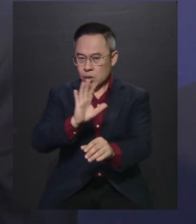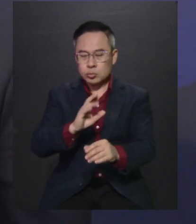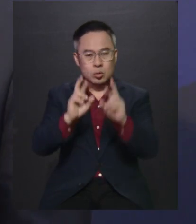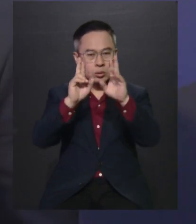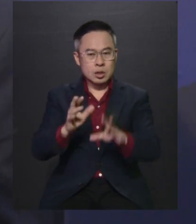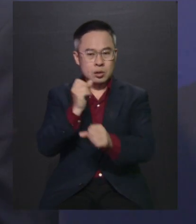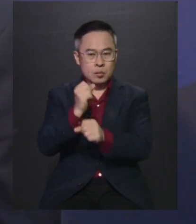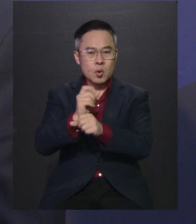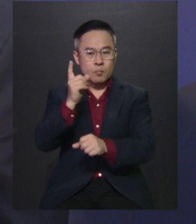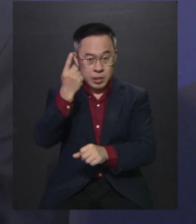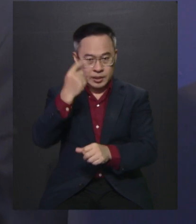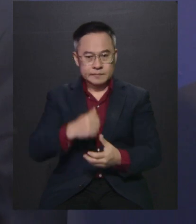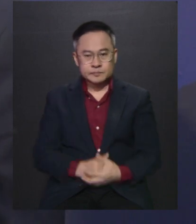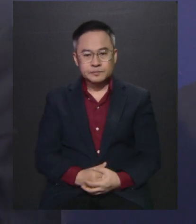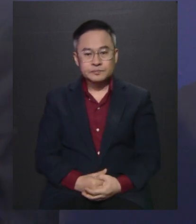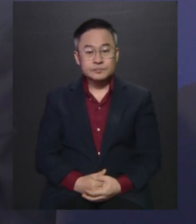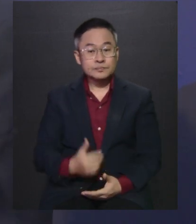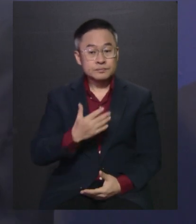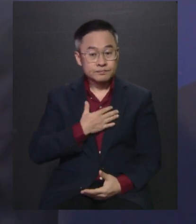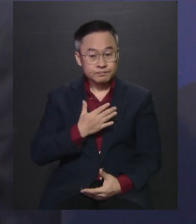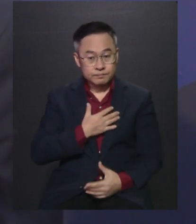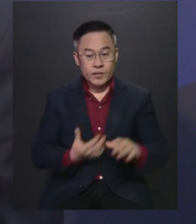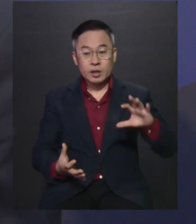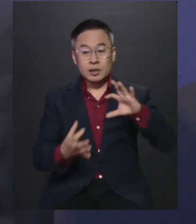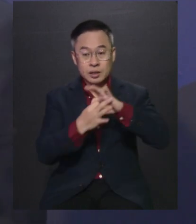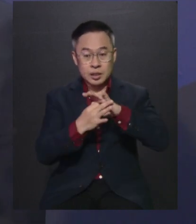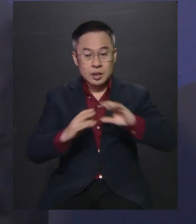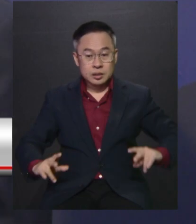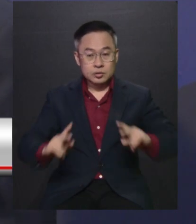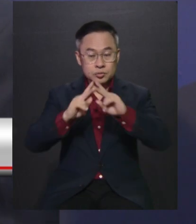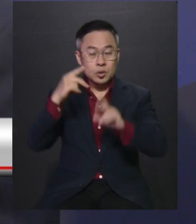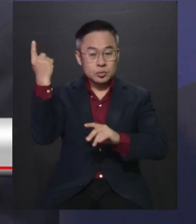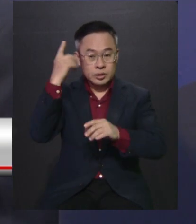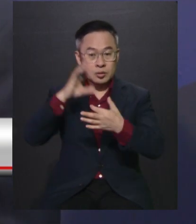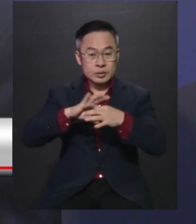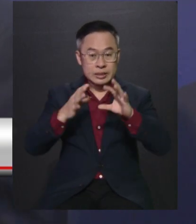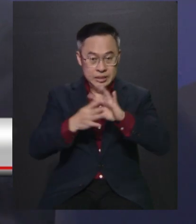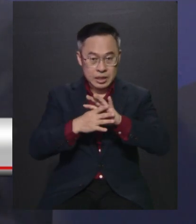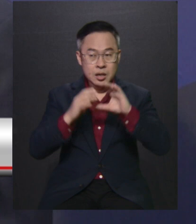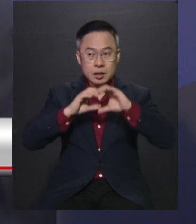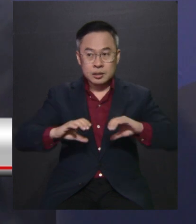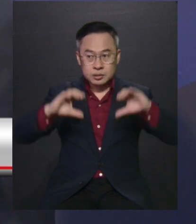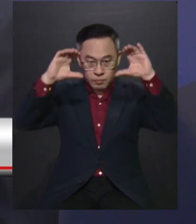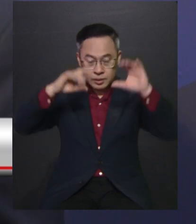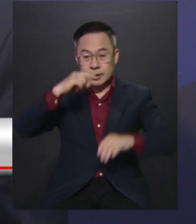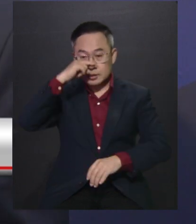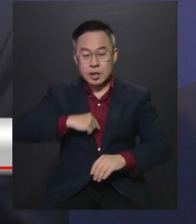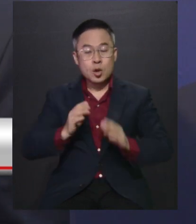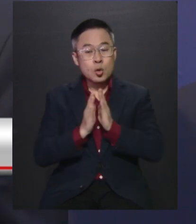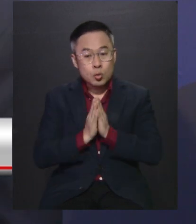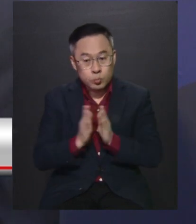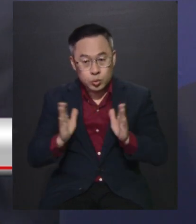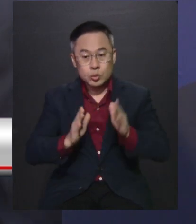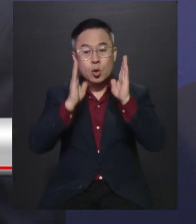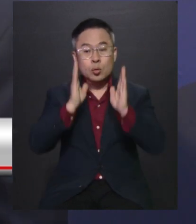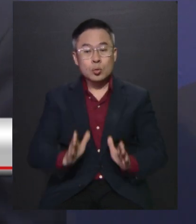ก็ในนามของการกีฬาประเทศไทยกระทรวงการท่องเที่ยวและกีฬาและกีฬานะครับและก็รัฐบาลไทยนะครับต้องขอขอบคุณนักกีฬ